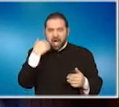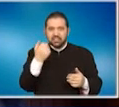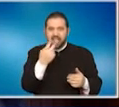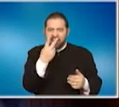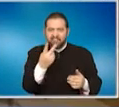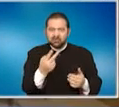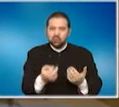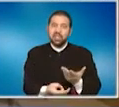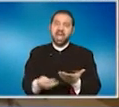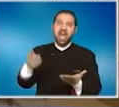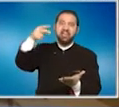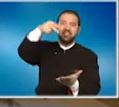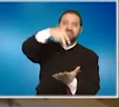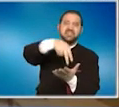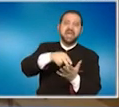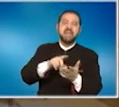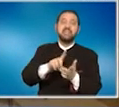de a acționa